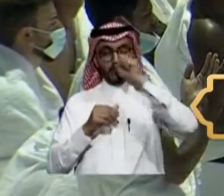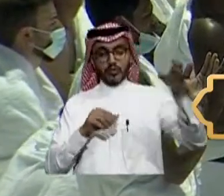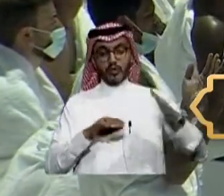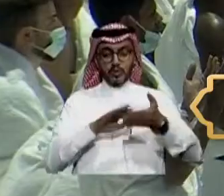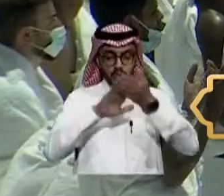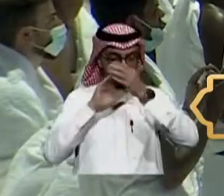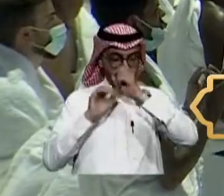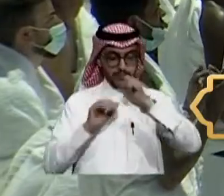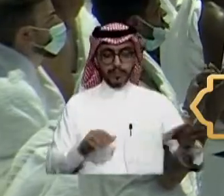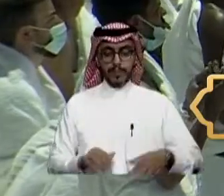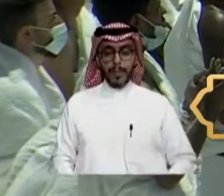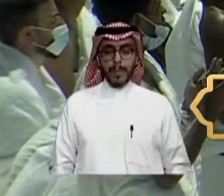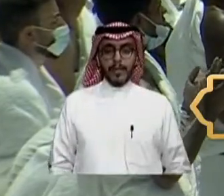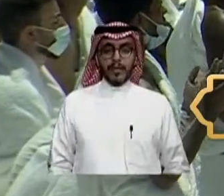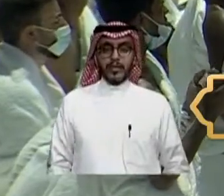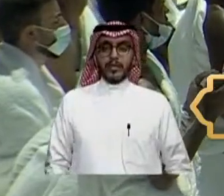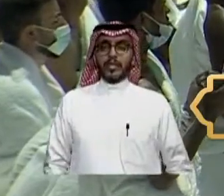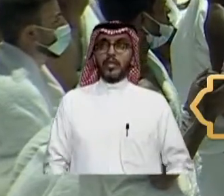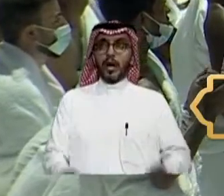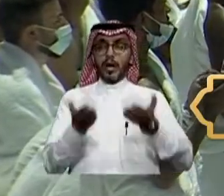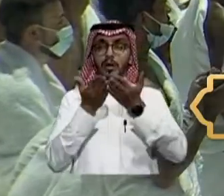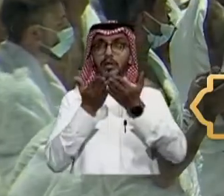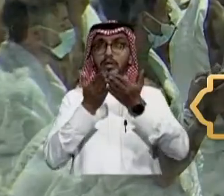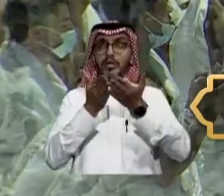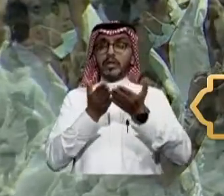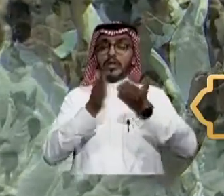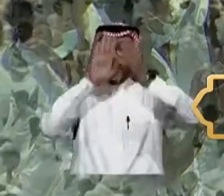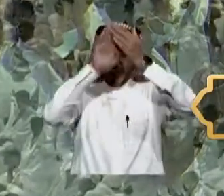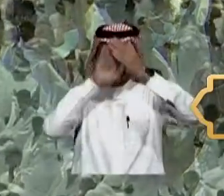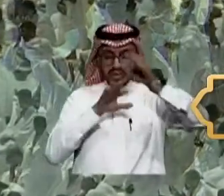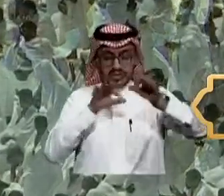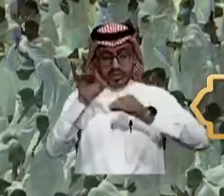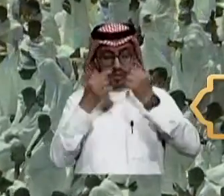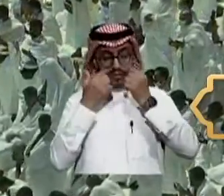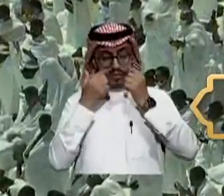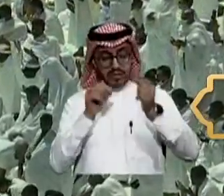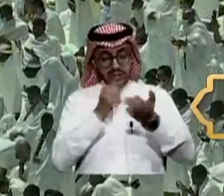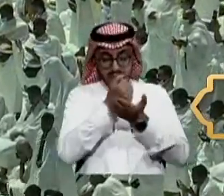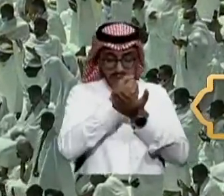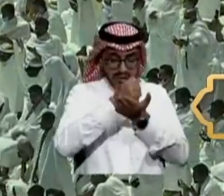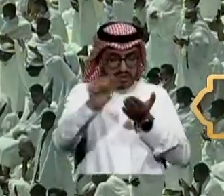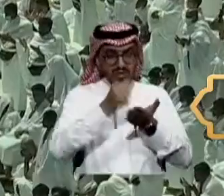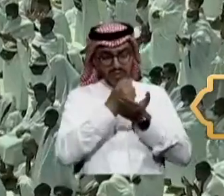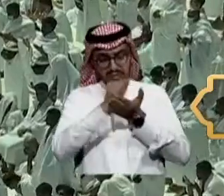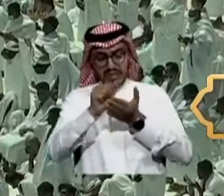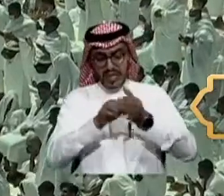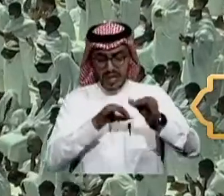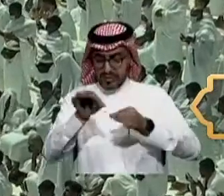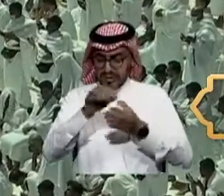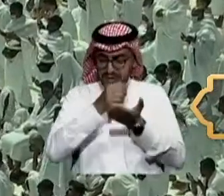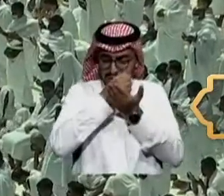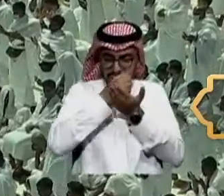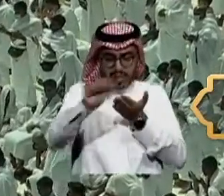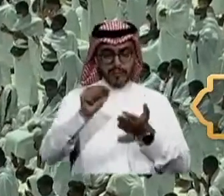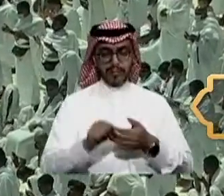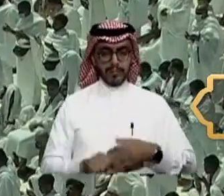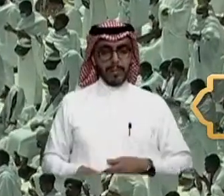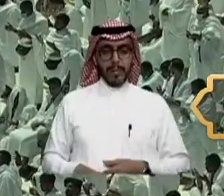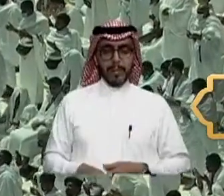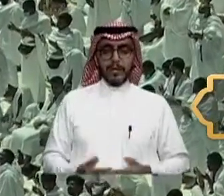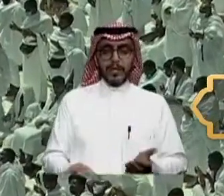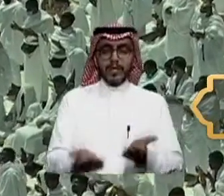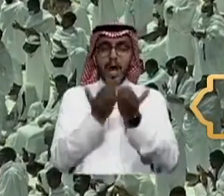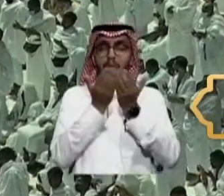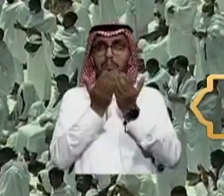بك من شرورهم اللهم قنا اللهم قنا كيد الحاسدين والحاقدين والمتربصين بنا الدوائر